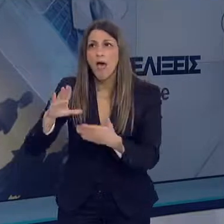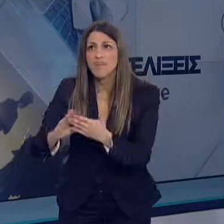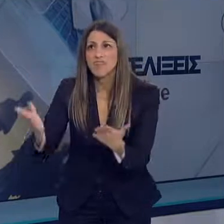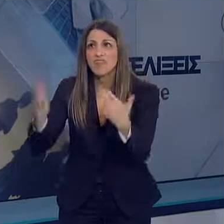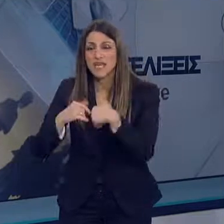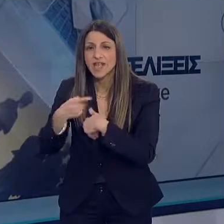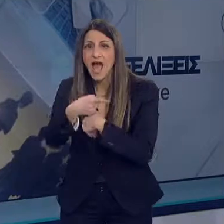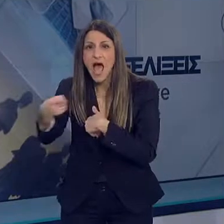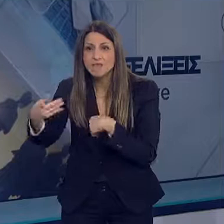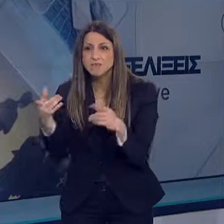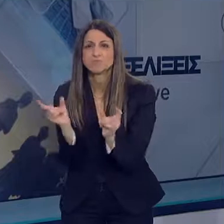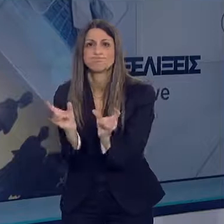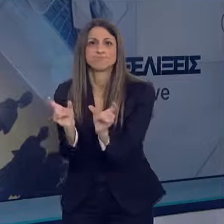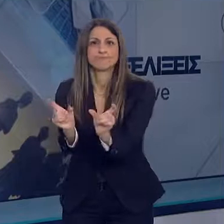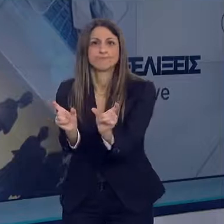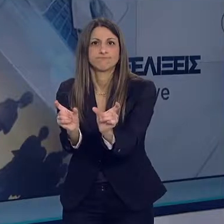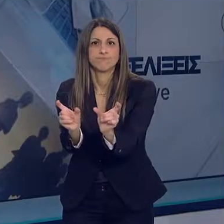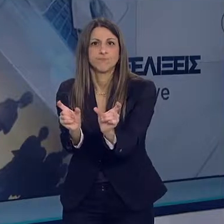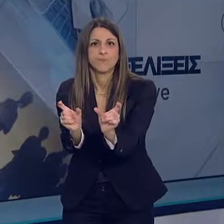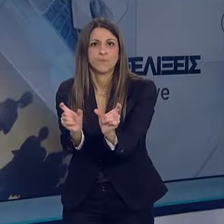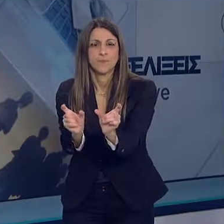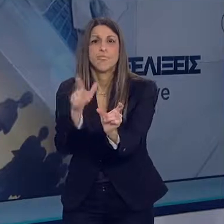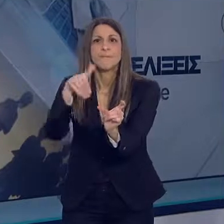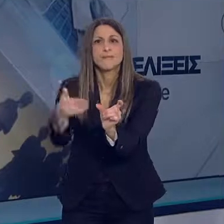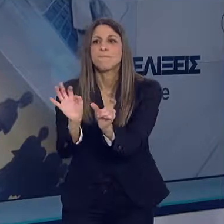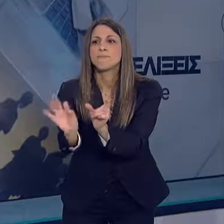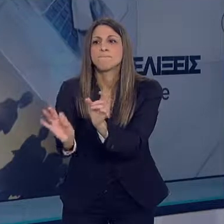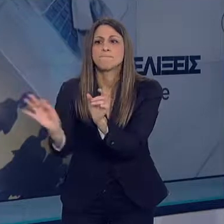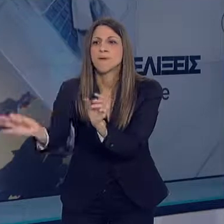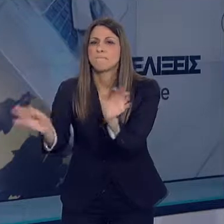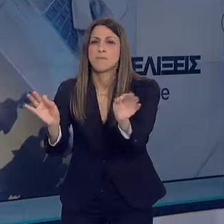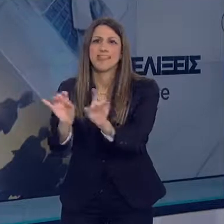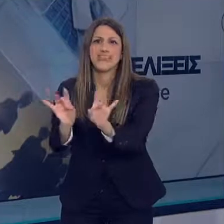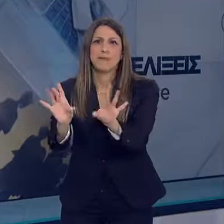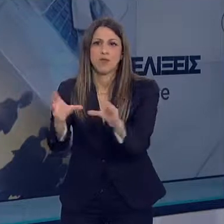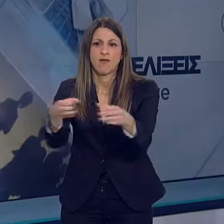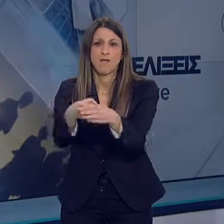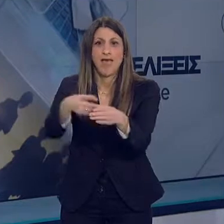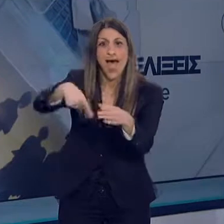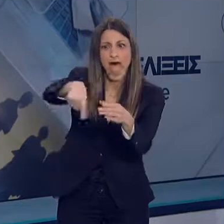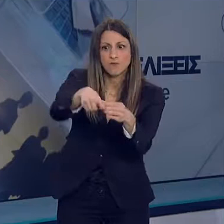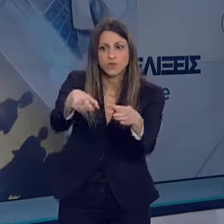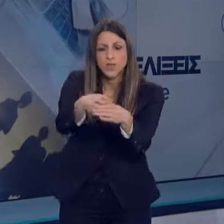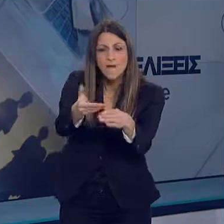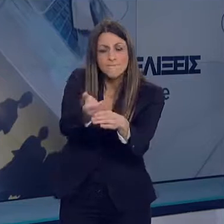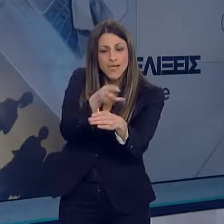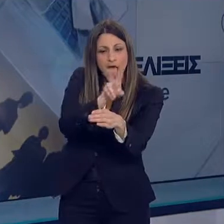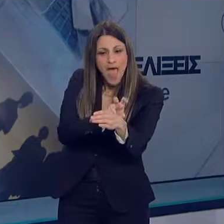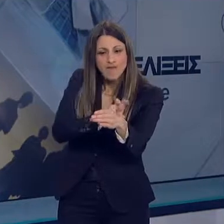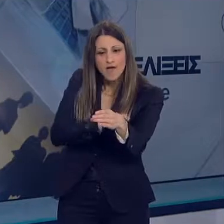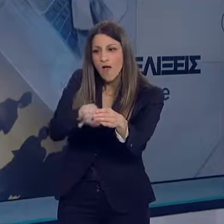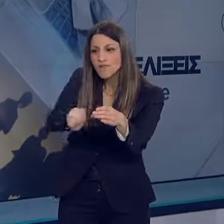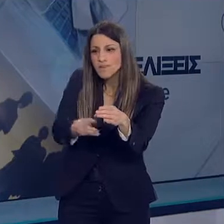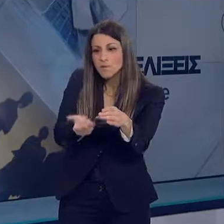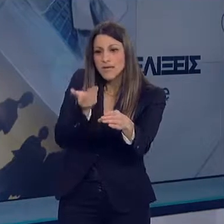κρούσματα απομονώνονταν, σταματούσαν οι κύκλοι μετάδοσης γύρω από αυτά και εμείς συνεχίζαμε να ανοιχνεύουμε πιθανώς και κρούσματα που είχαν εκτεθεί